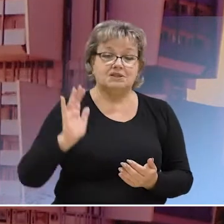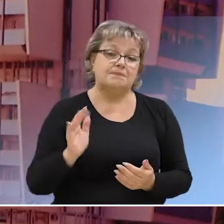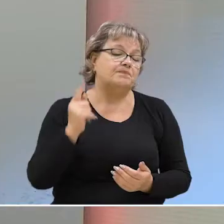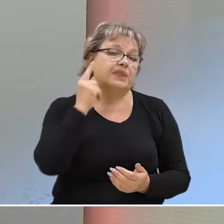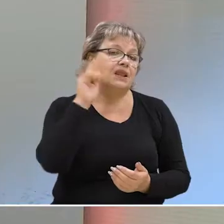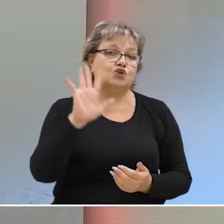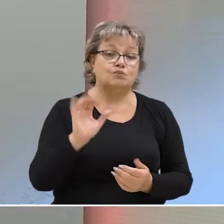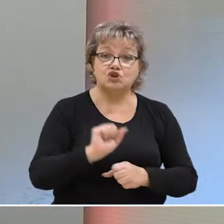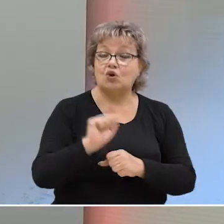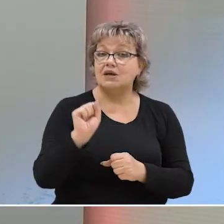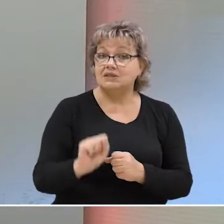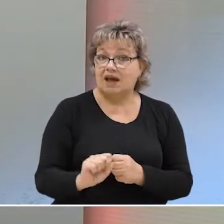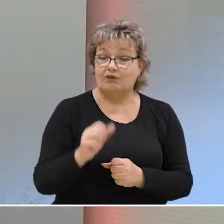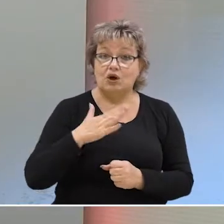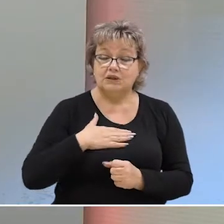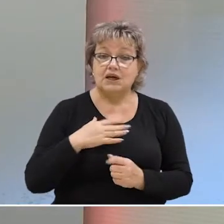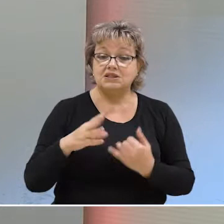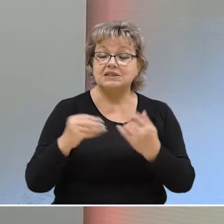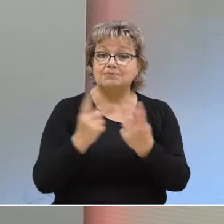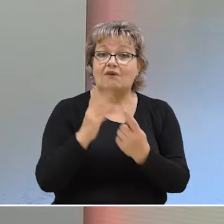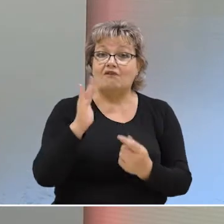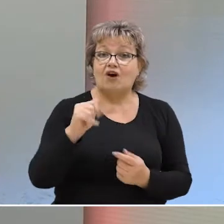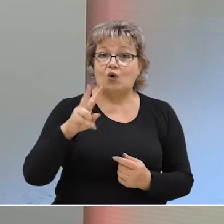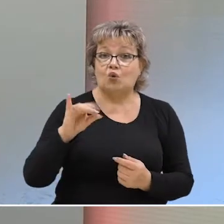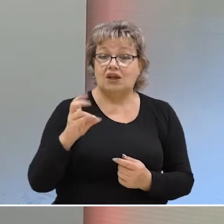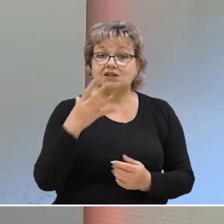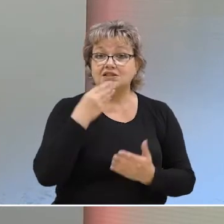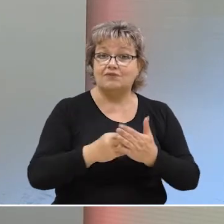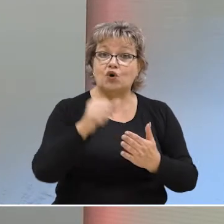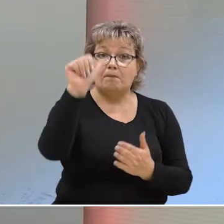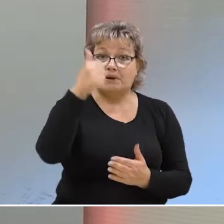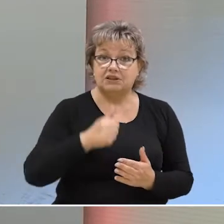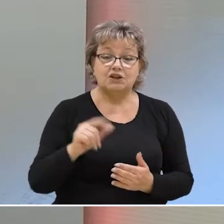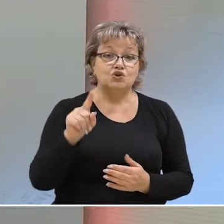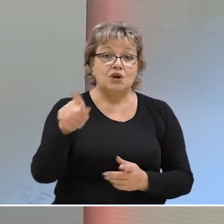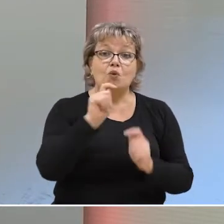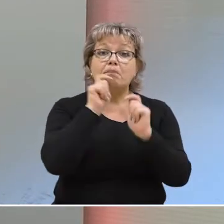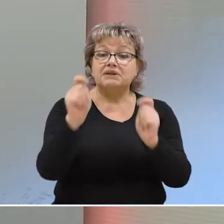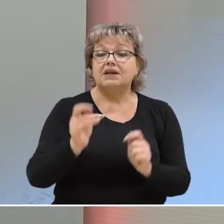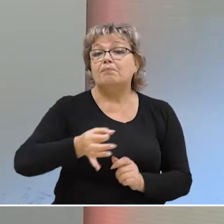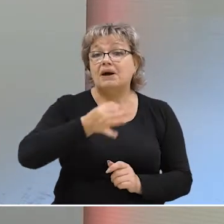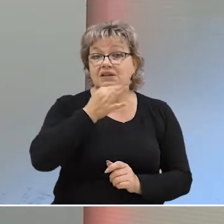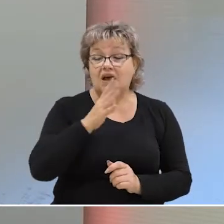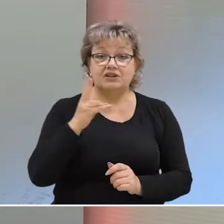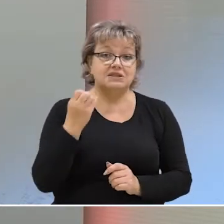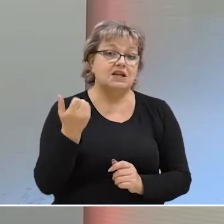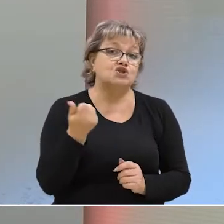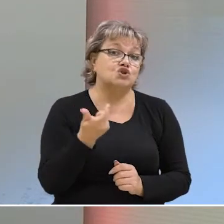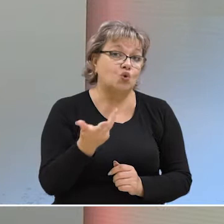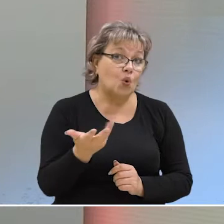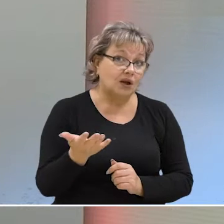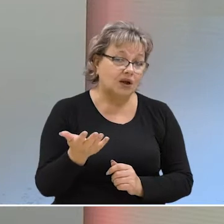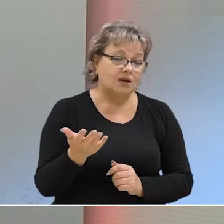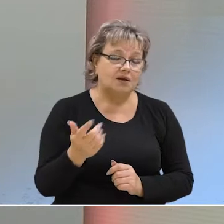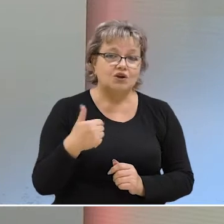Ну, не думаю, что оставит наш земляк Василий Вакуленко там свой портрет, потому что то, что ему подарили, понравилось ему